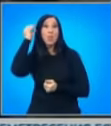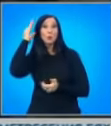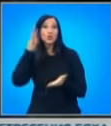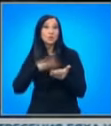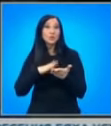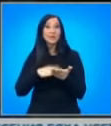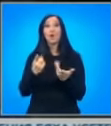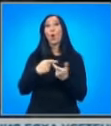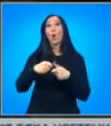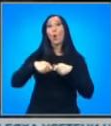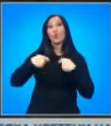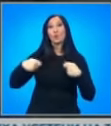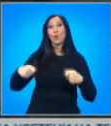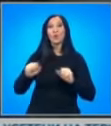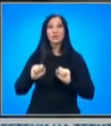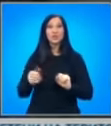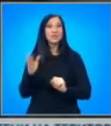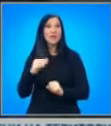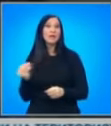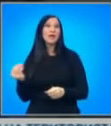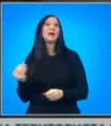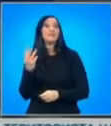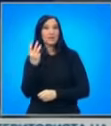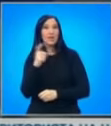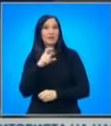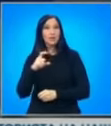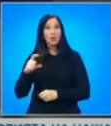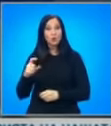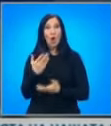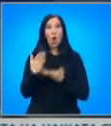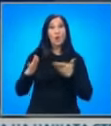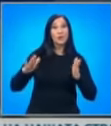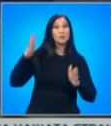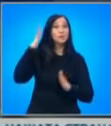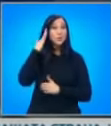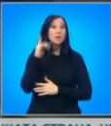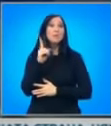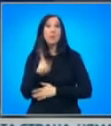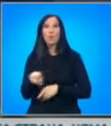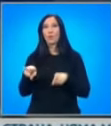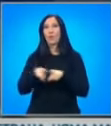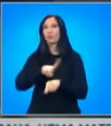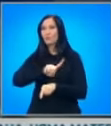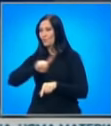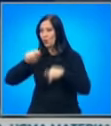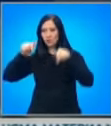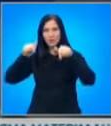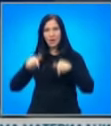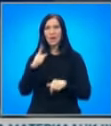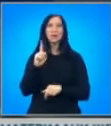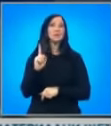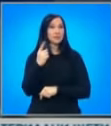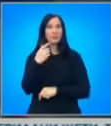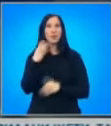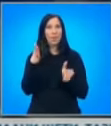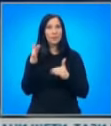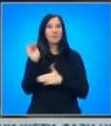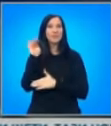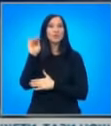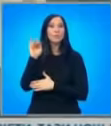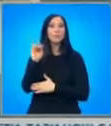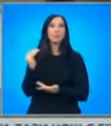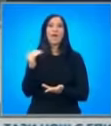колко дълго трае защитата след бустерна вакцинация. Отделните страни ще могат, както и до сега, сами да определят каква ще